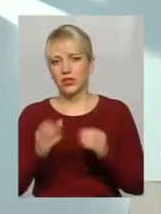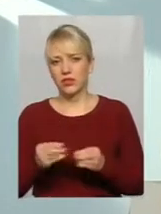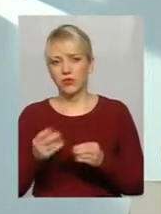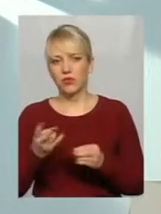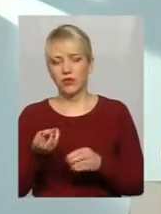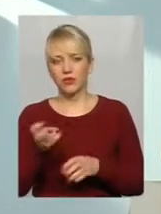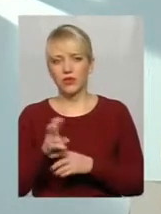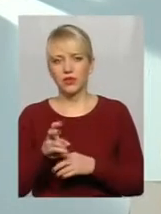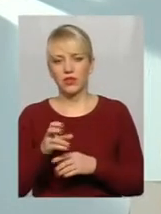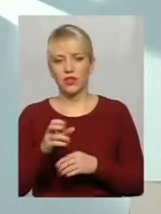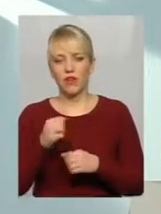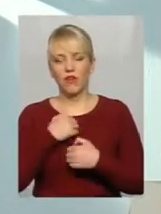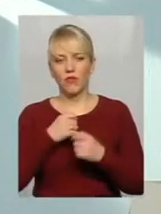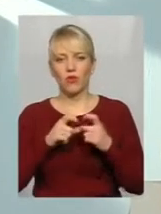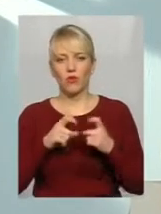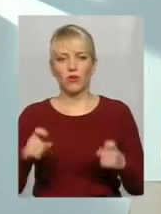обліку.